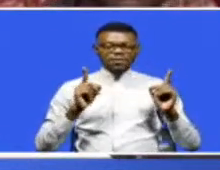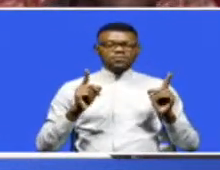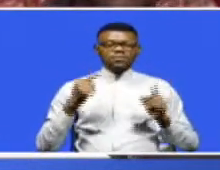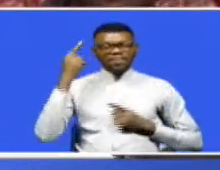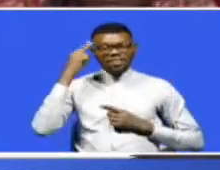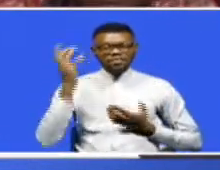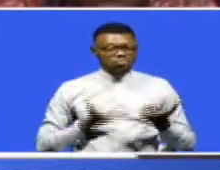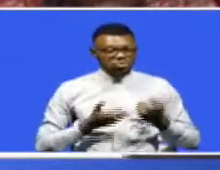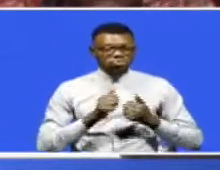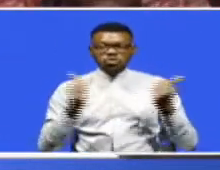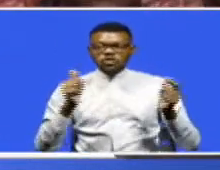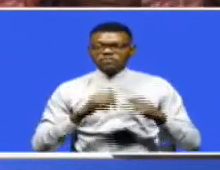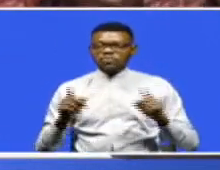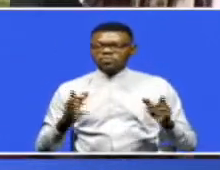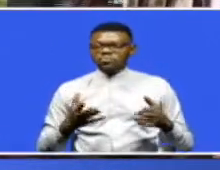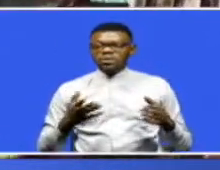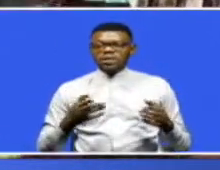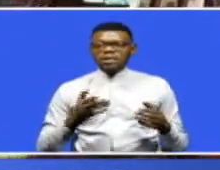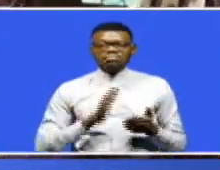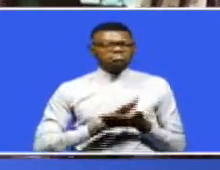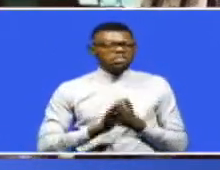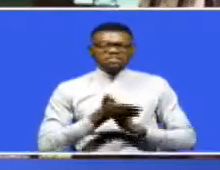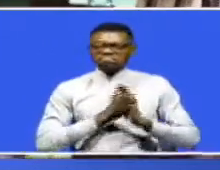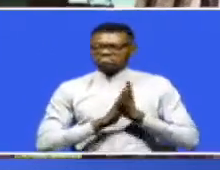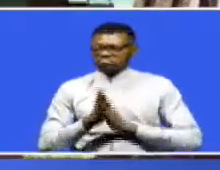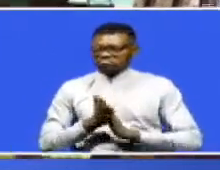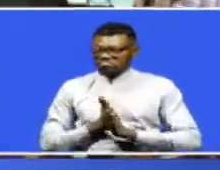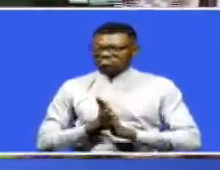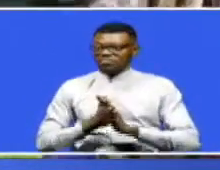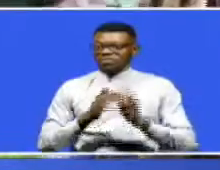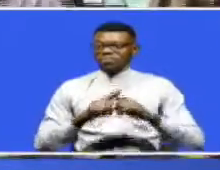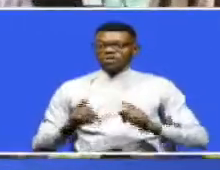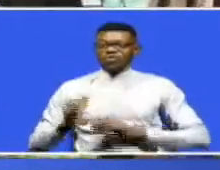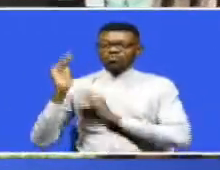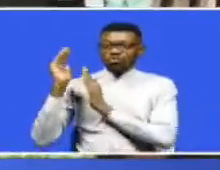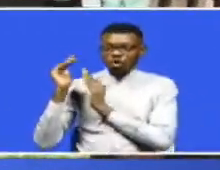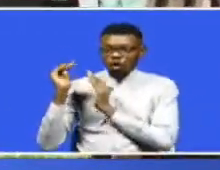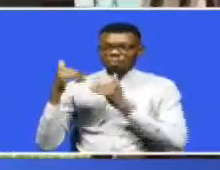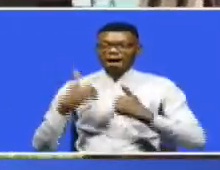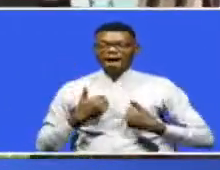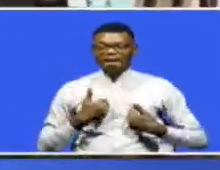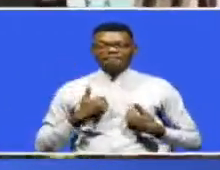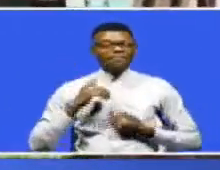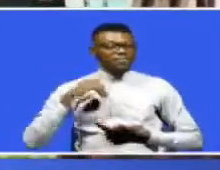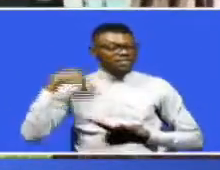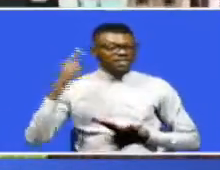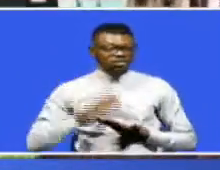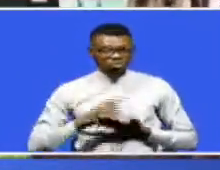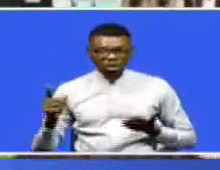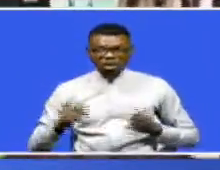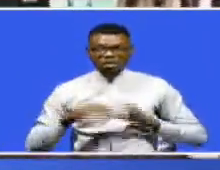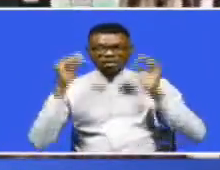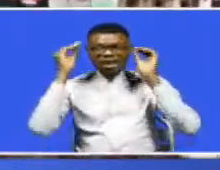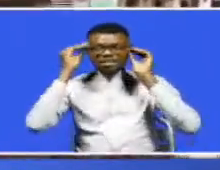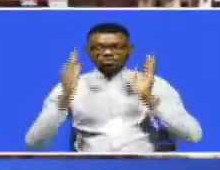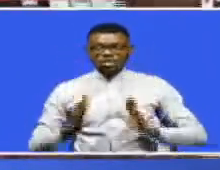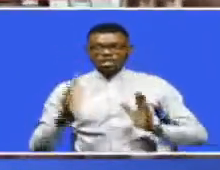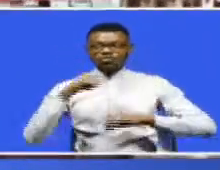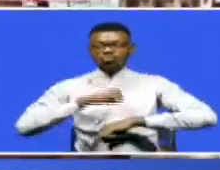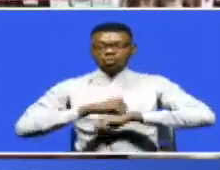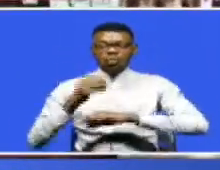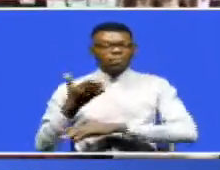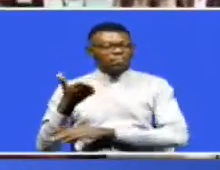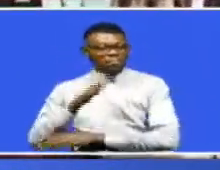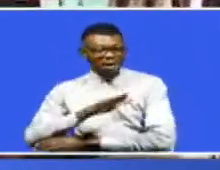sudden tumekuta tumepata abiria baada ya wako. Hata hivyo kuna matumaini kuwa ifikiapo wiki ijayo wanafunzi wanaporudi shuleni,